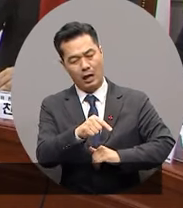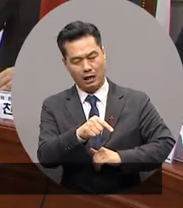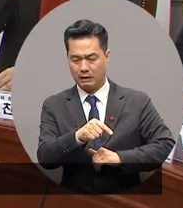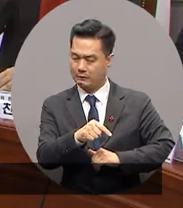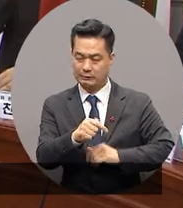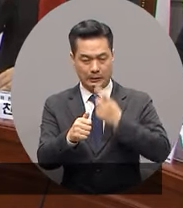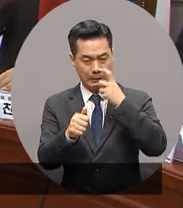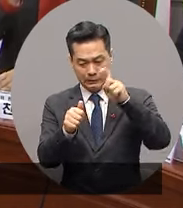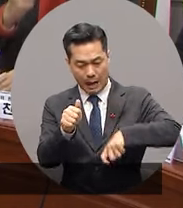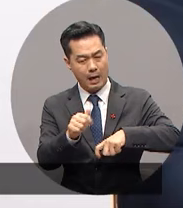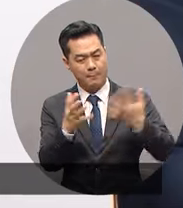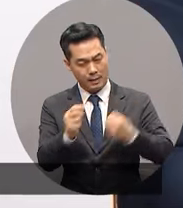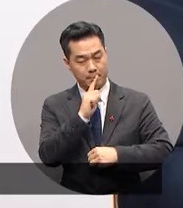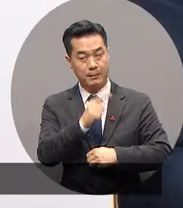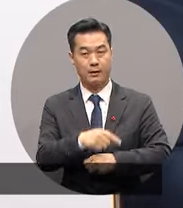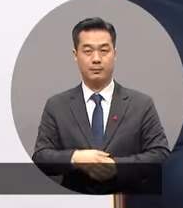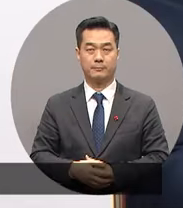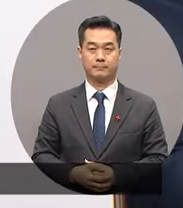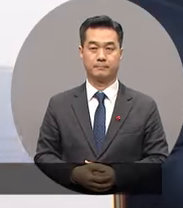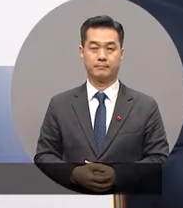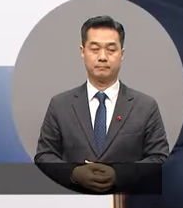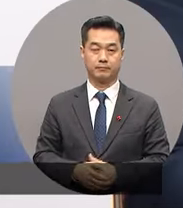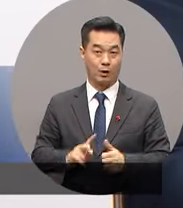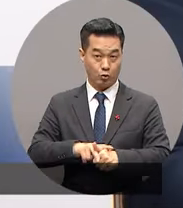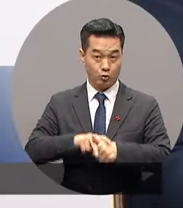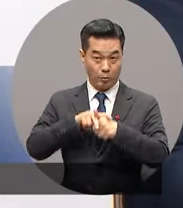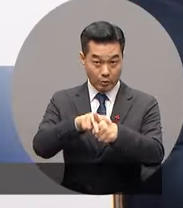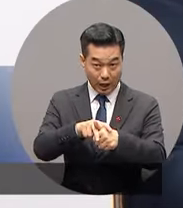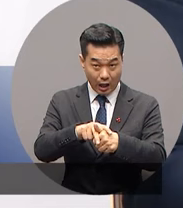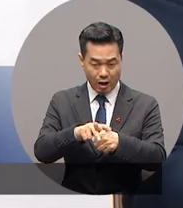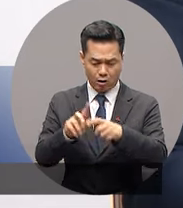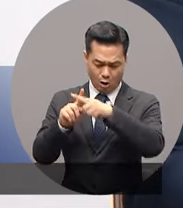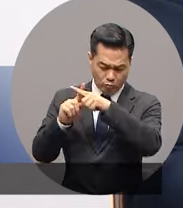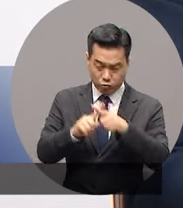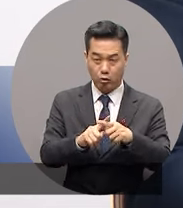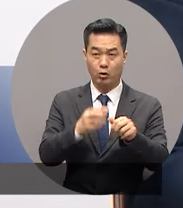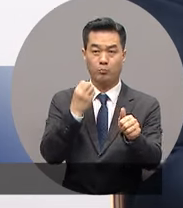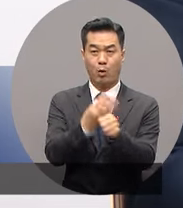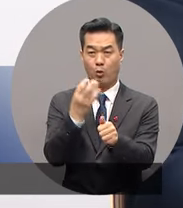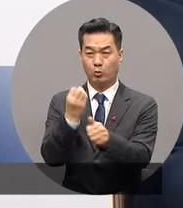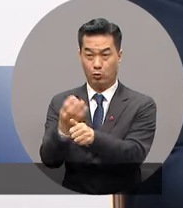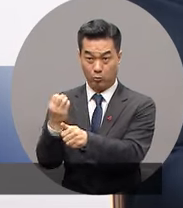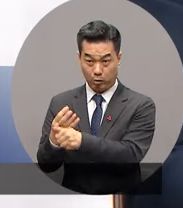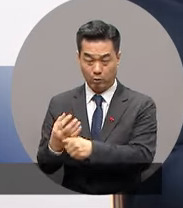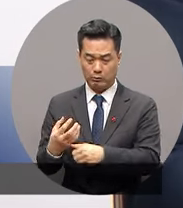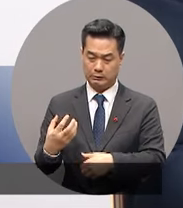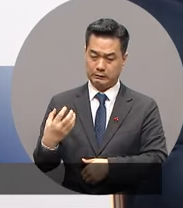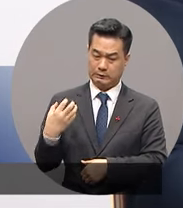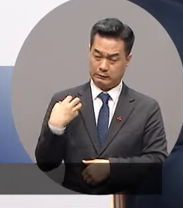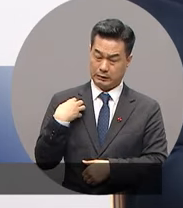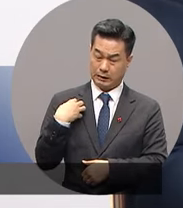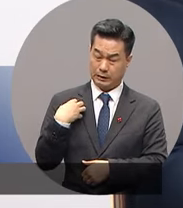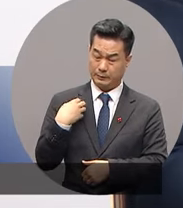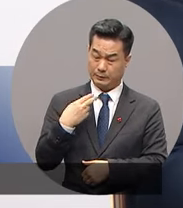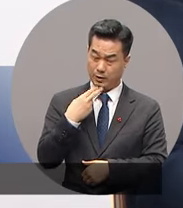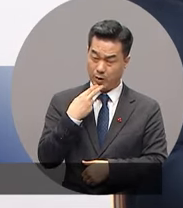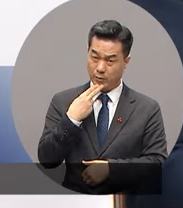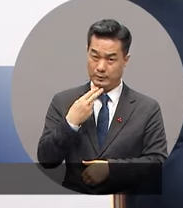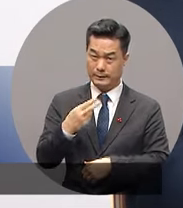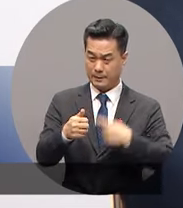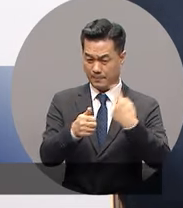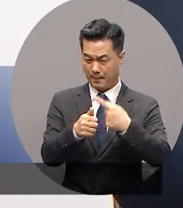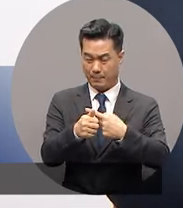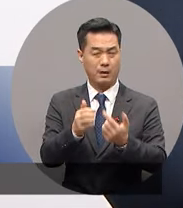생트집이란 입장입니다. 후보자들에 대한 묻지마 폭로와 무책임한 인신공격에서